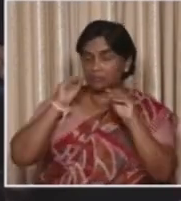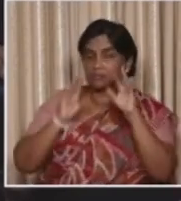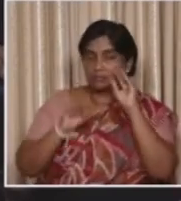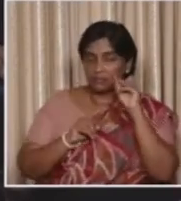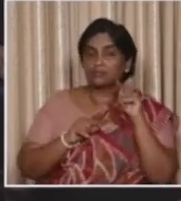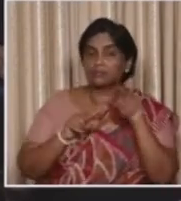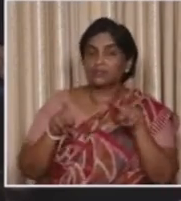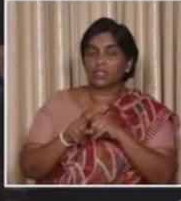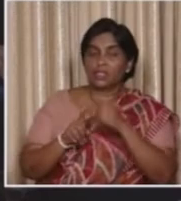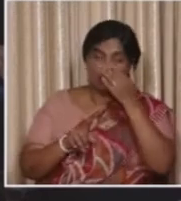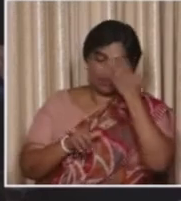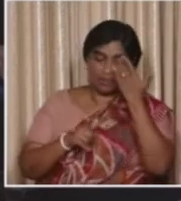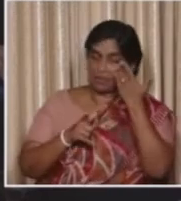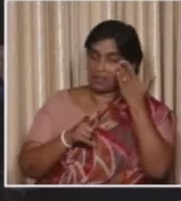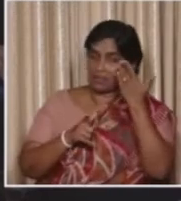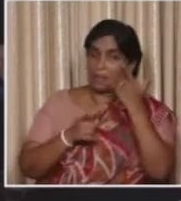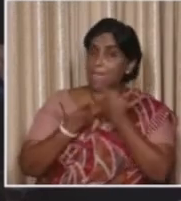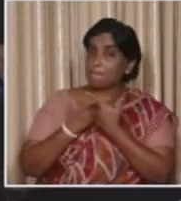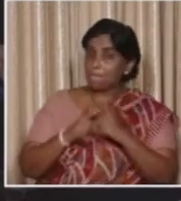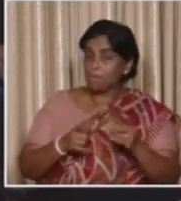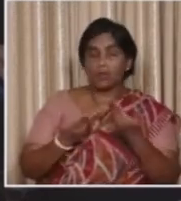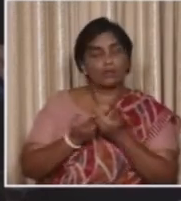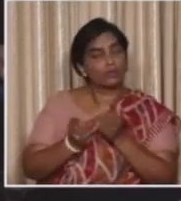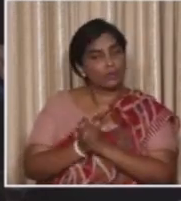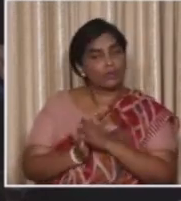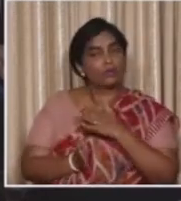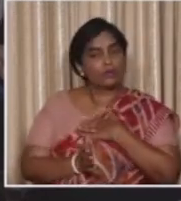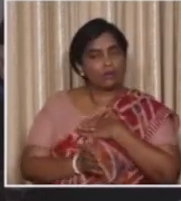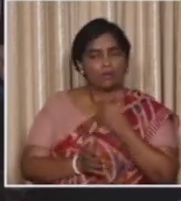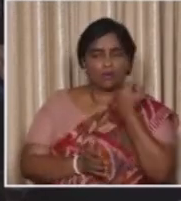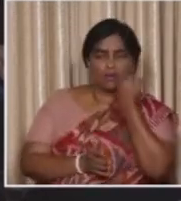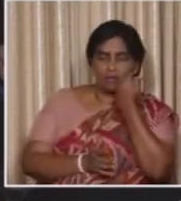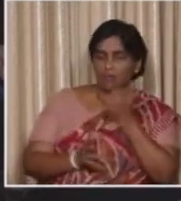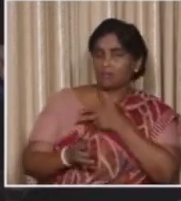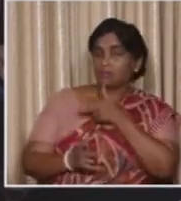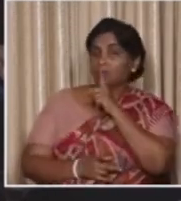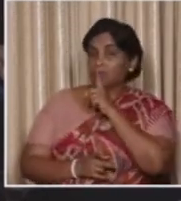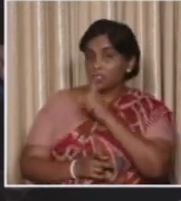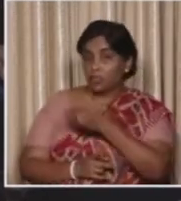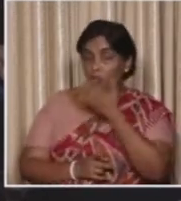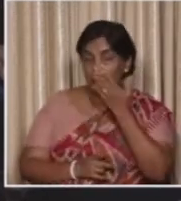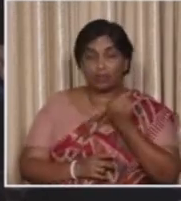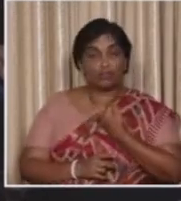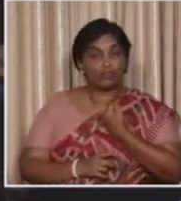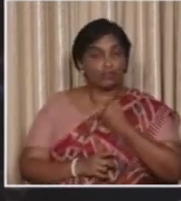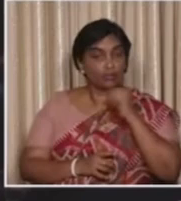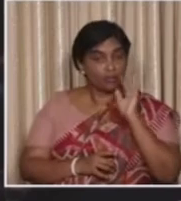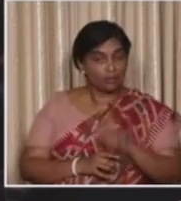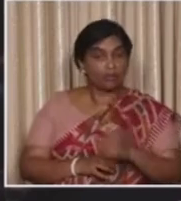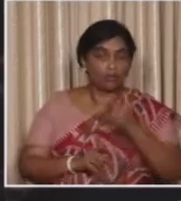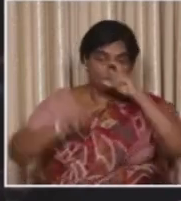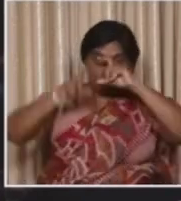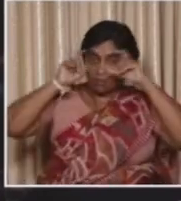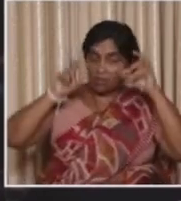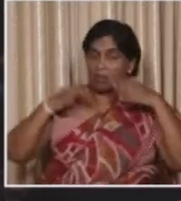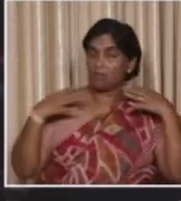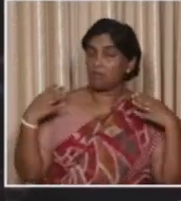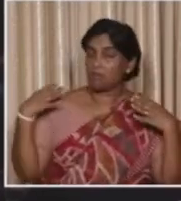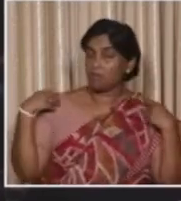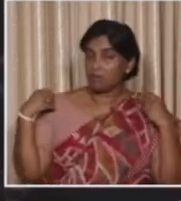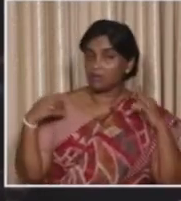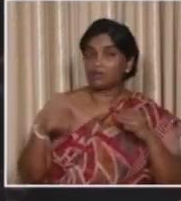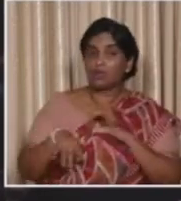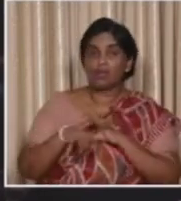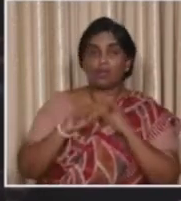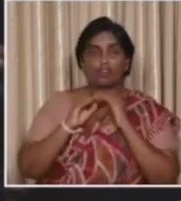ඒ වගේම දෙමළ මාධ්‍ය භාෂාවෙන් තමන්ගේ අසනීපේ කියා ගන්න පුළුවන් වෛද්‍යවරු ඉන්න නර්සස්ලා ඉන්න පහසුකම් තියෙන